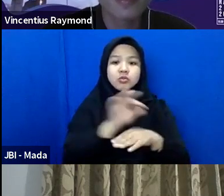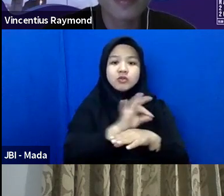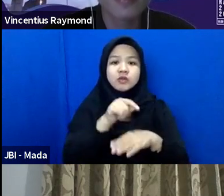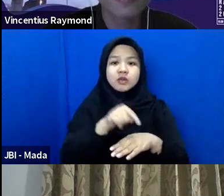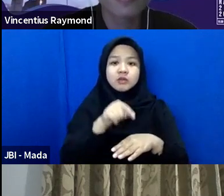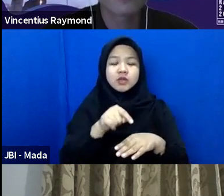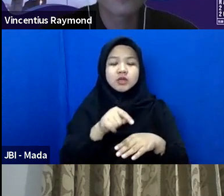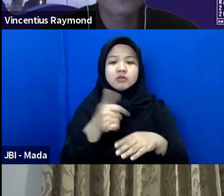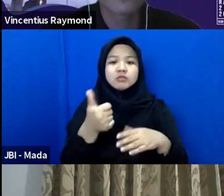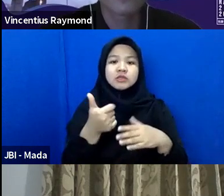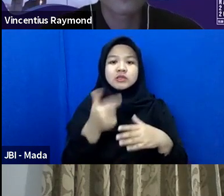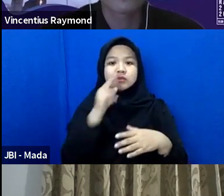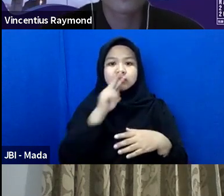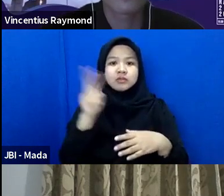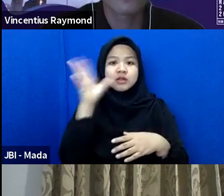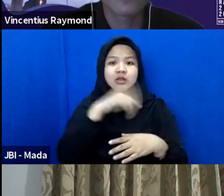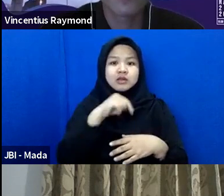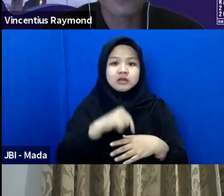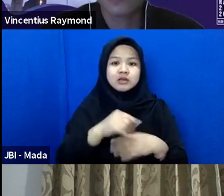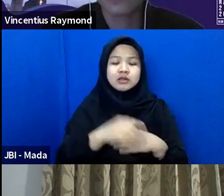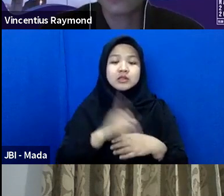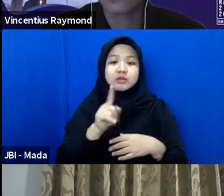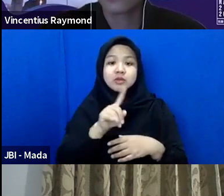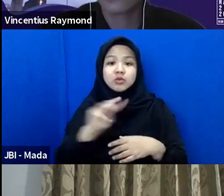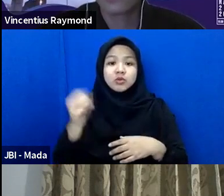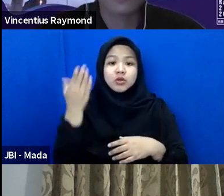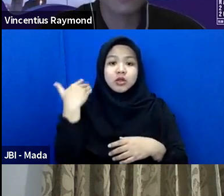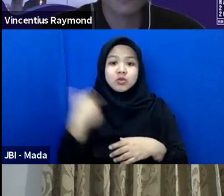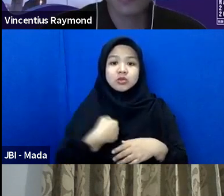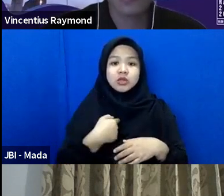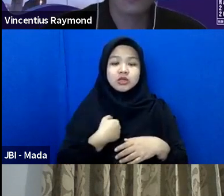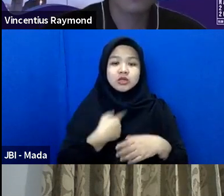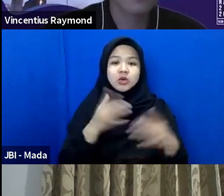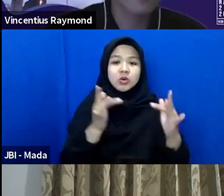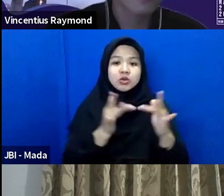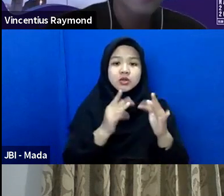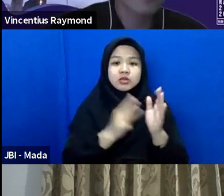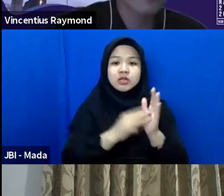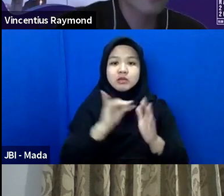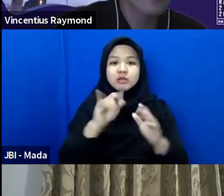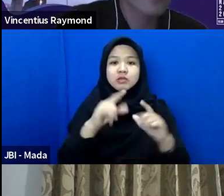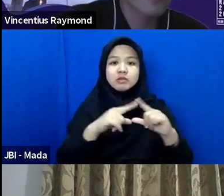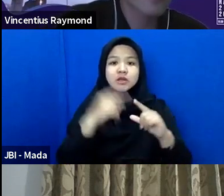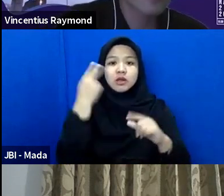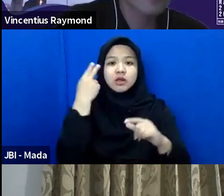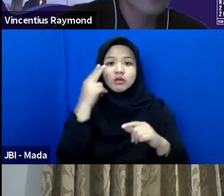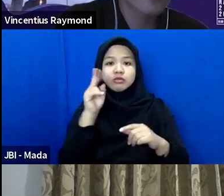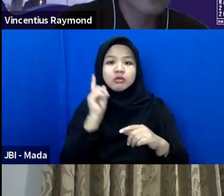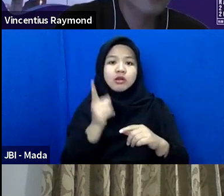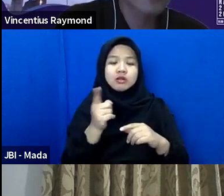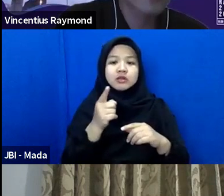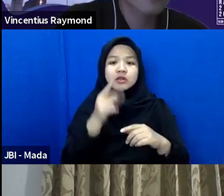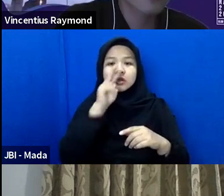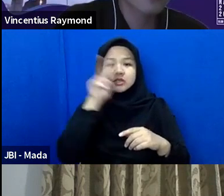available pada malam hari ini karena Seminggu yang lalu saya berkontak dengan Mbak Mila untuk mengatakan